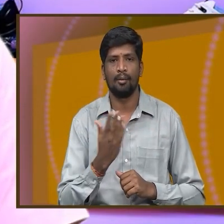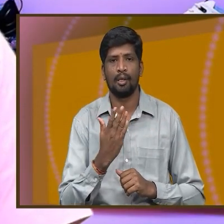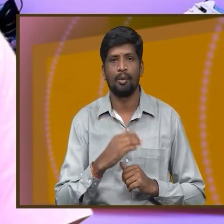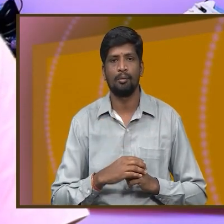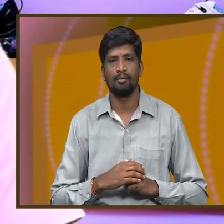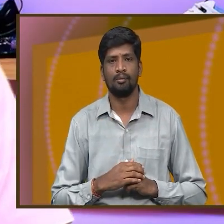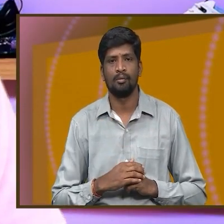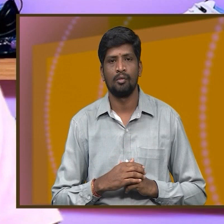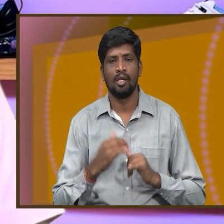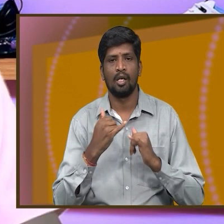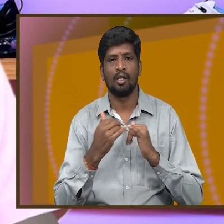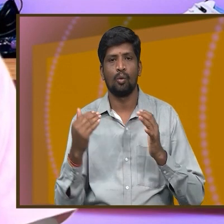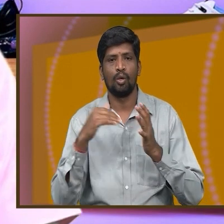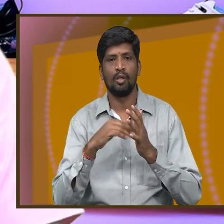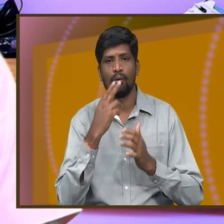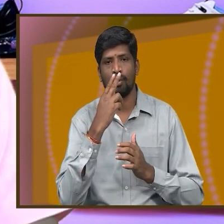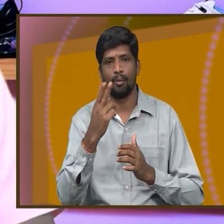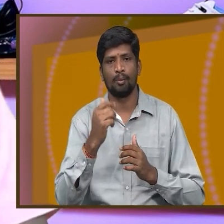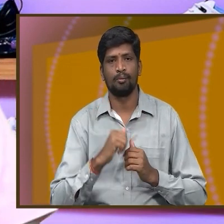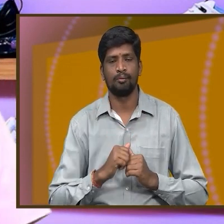இருக்கின்றோம். கதைக்கு உள்ளே செல்வோமா?